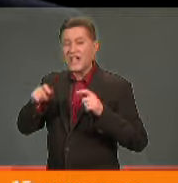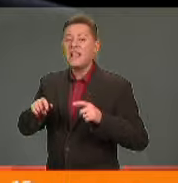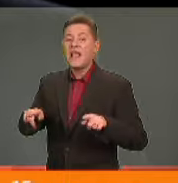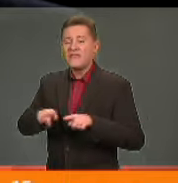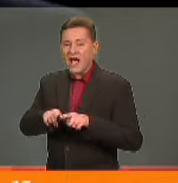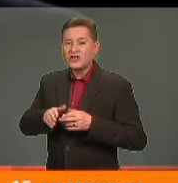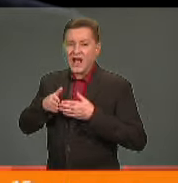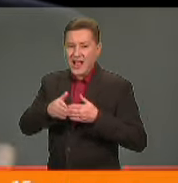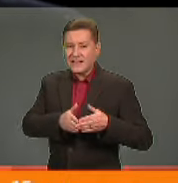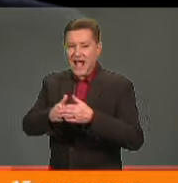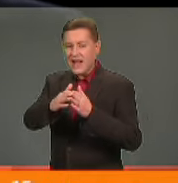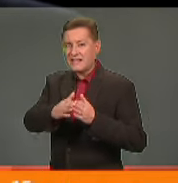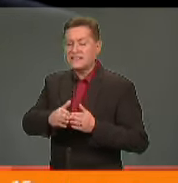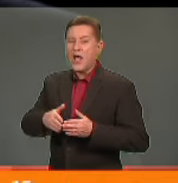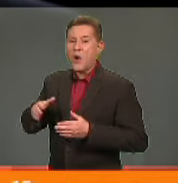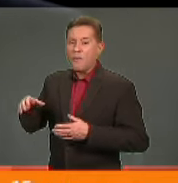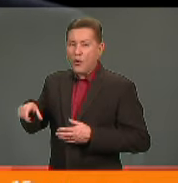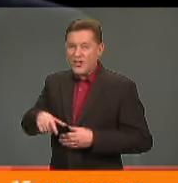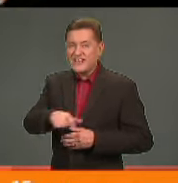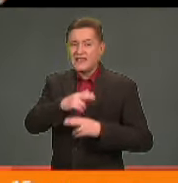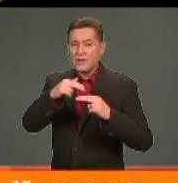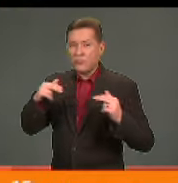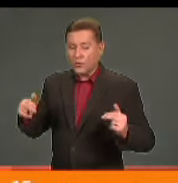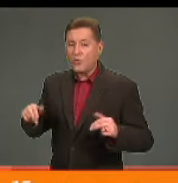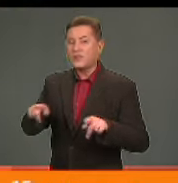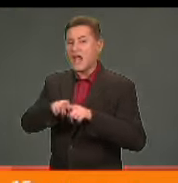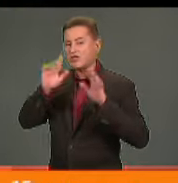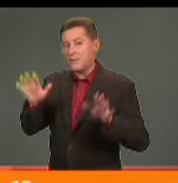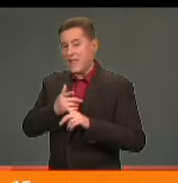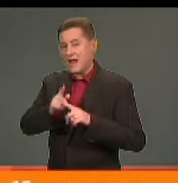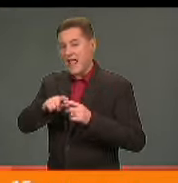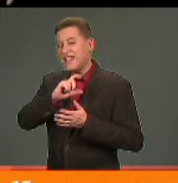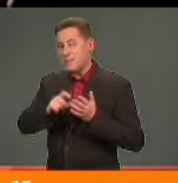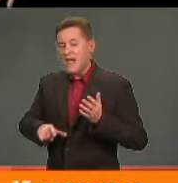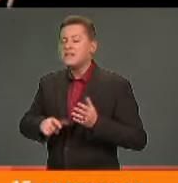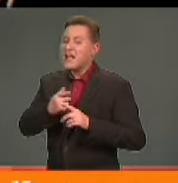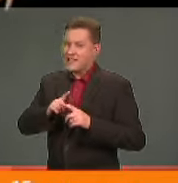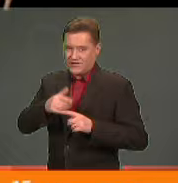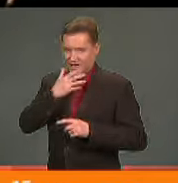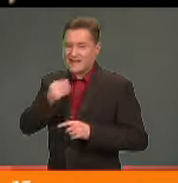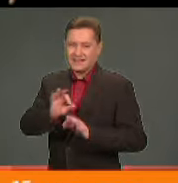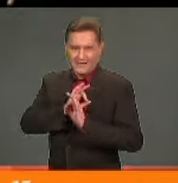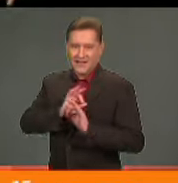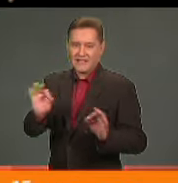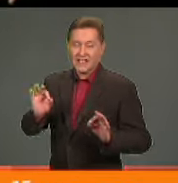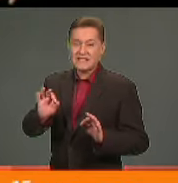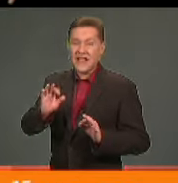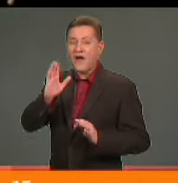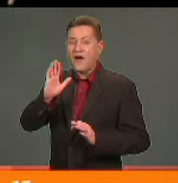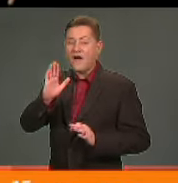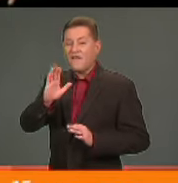по Днепру и также вот пели вот эти песни, да. Ну, это же красиво, это же классно. Ну, и Володька,